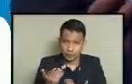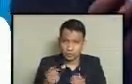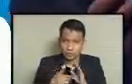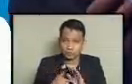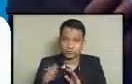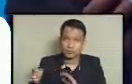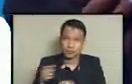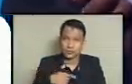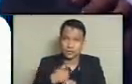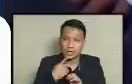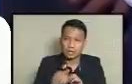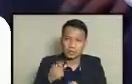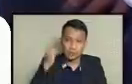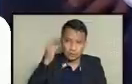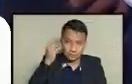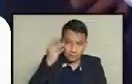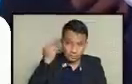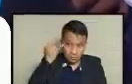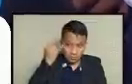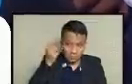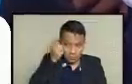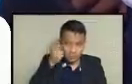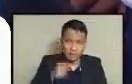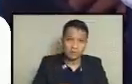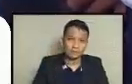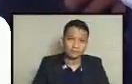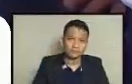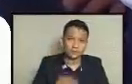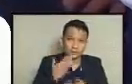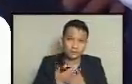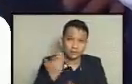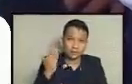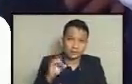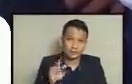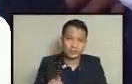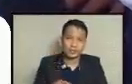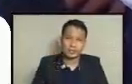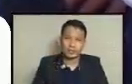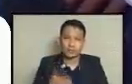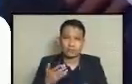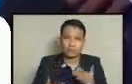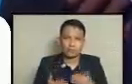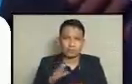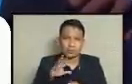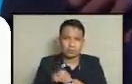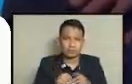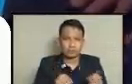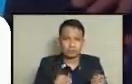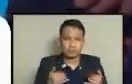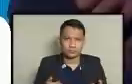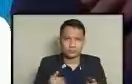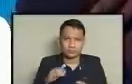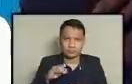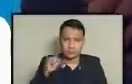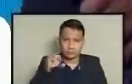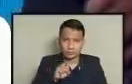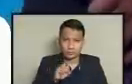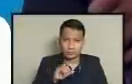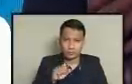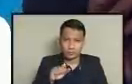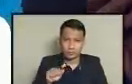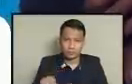po, Major Jojo. Sir. Magandang tanghali po, Sir Rafi. Sir. Diyan ho ba sa SOSHA, in-honor po yung